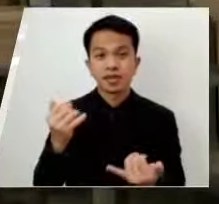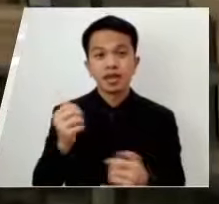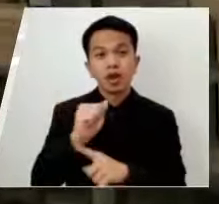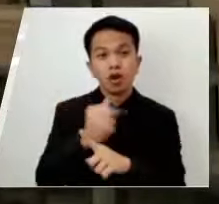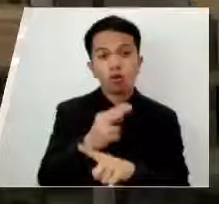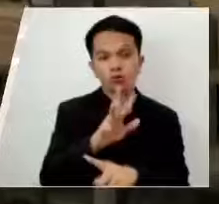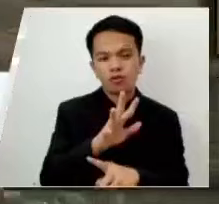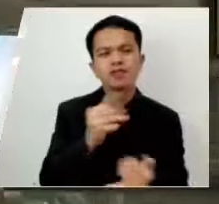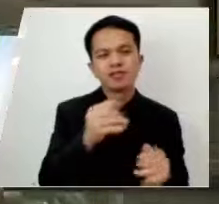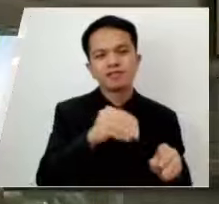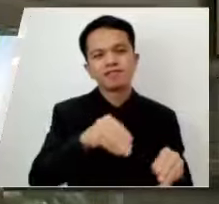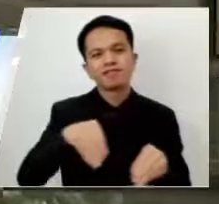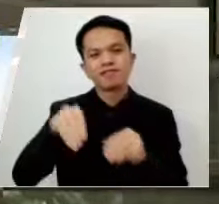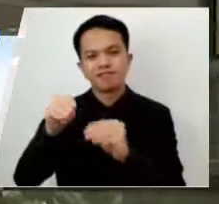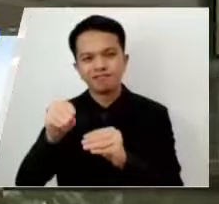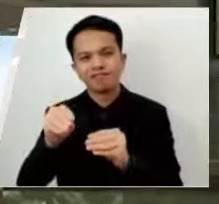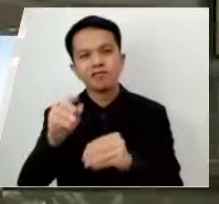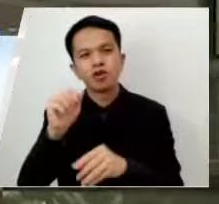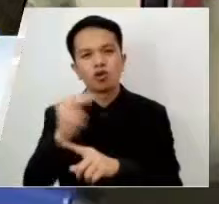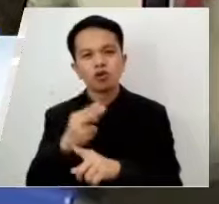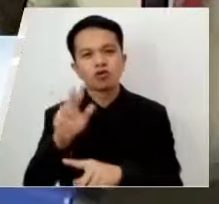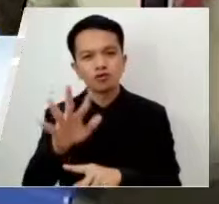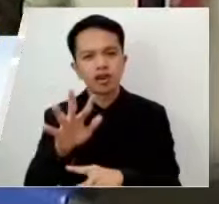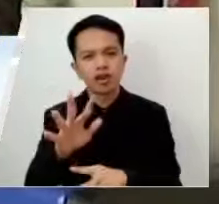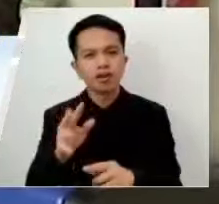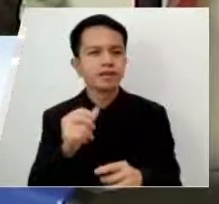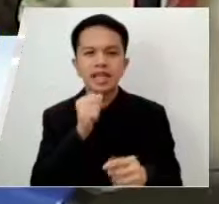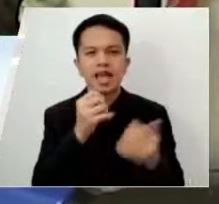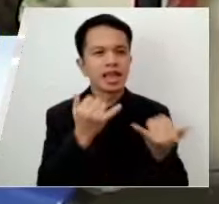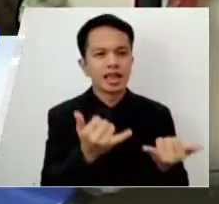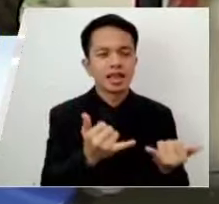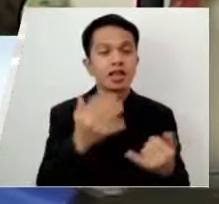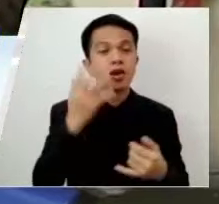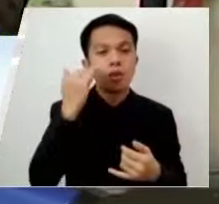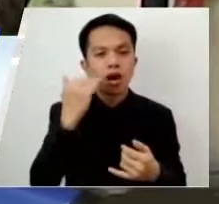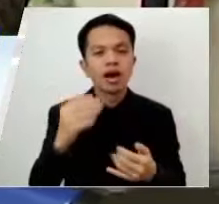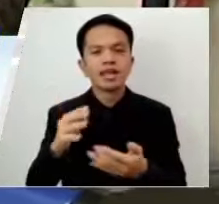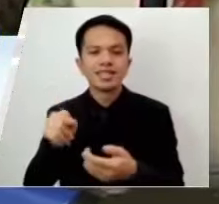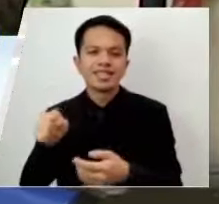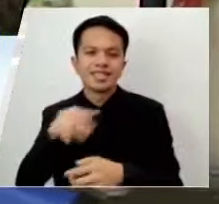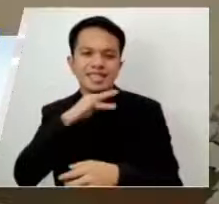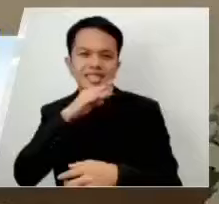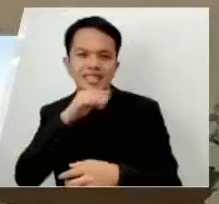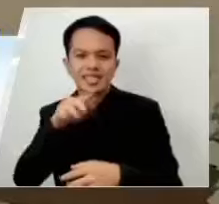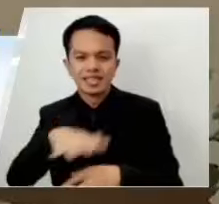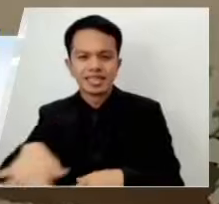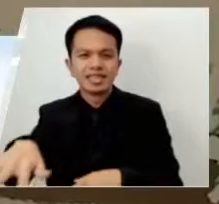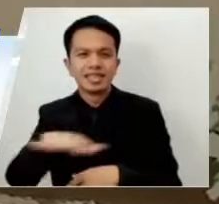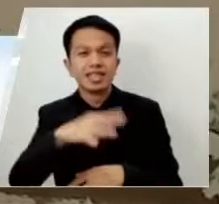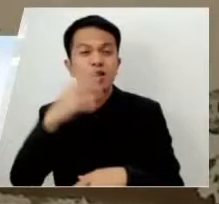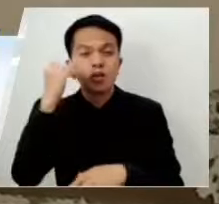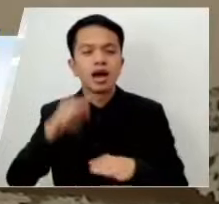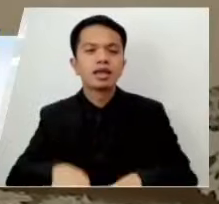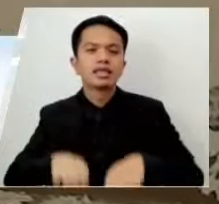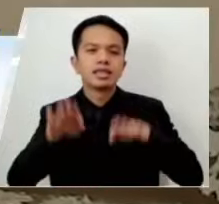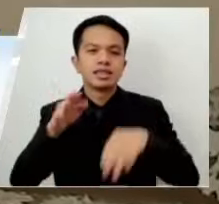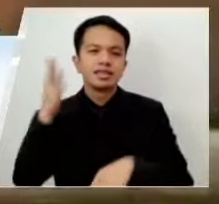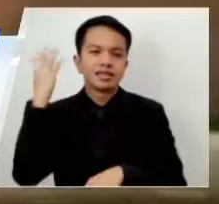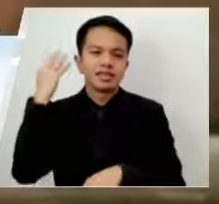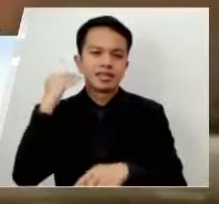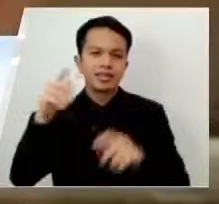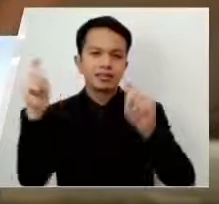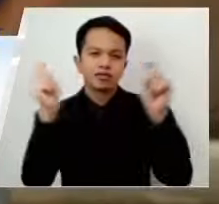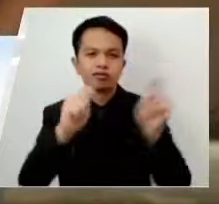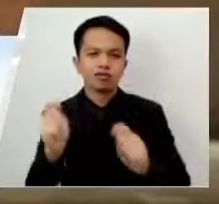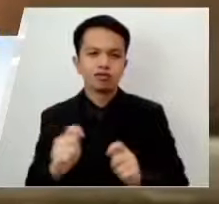klase sa Masambong High School sa Quezon City, nabalot ng putik ang 15 silid-aralan matapos ang baha noong kasagsagan ng habagat na pinalakas ng